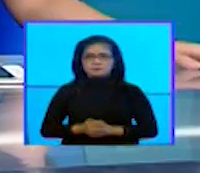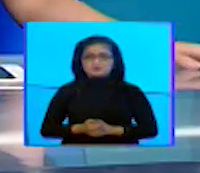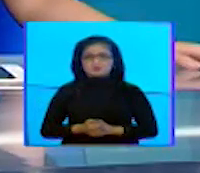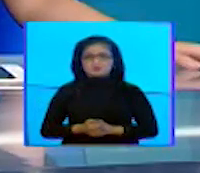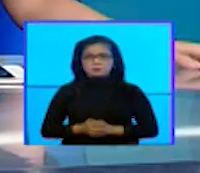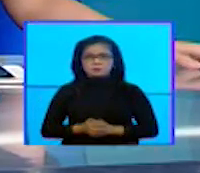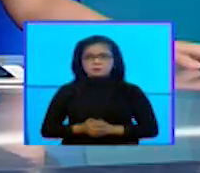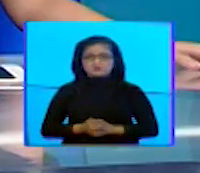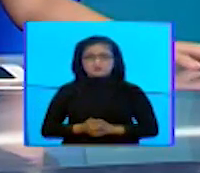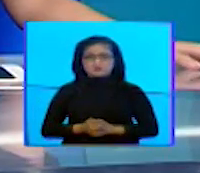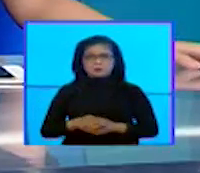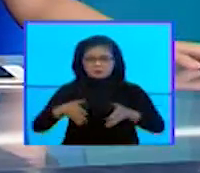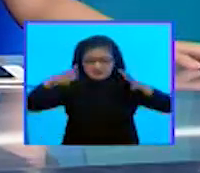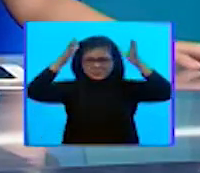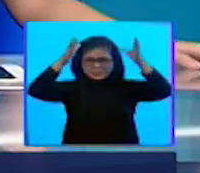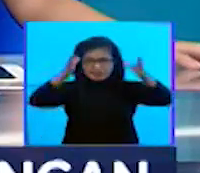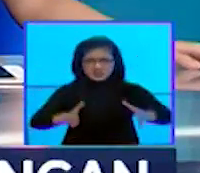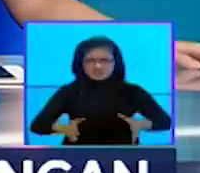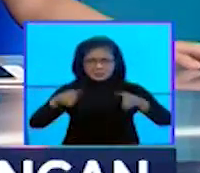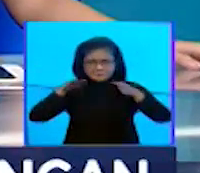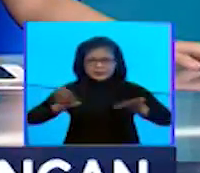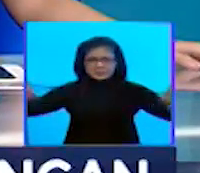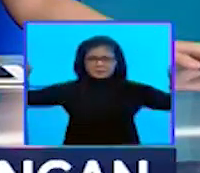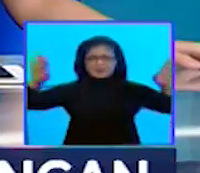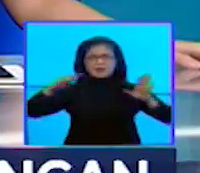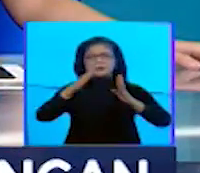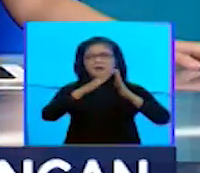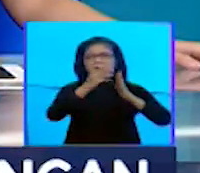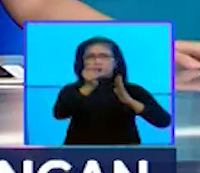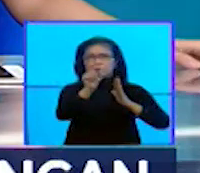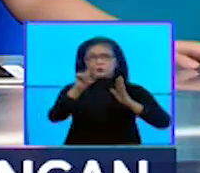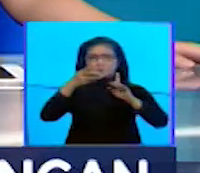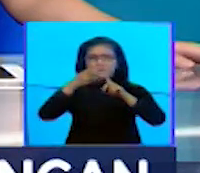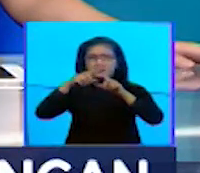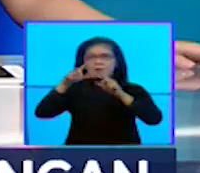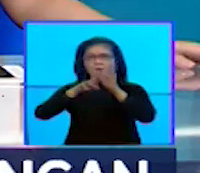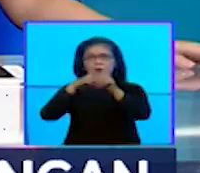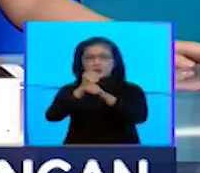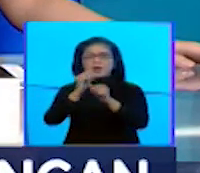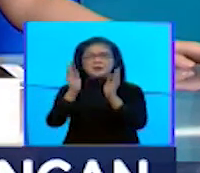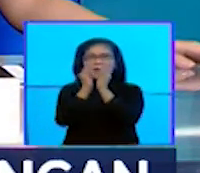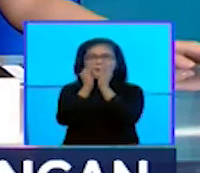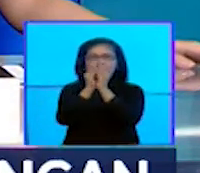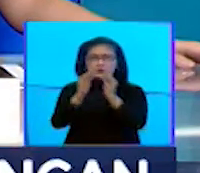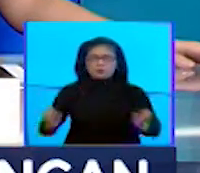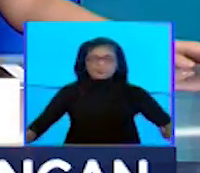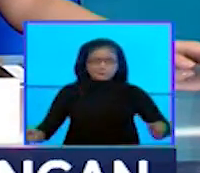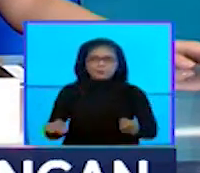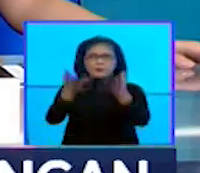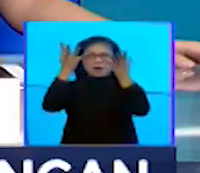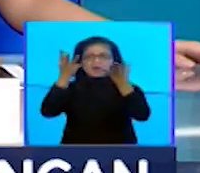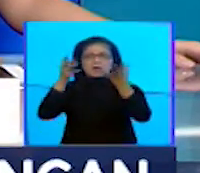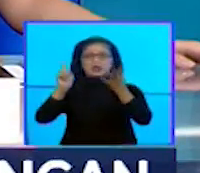Kita mulai informasi pertama, pemirsa. Tangki Pertamina di RU 6 Balongan, Kabupaten Indramayu, Jawa Barat terbakar dan meledak. Akibat kebakaran, ribuan warga Indramayu panik